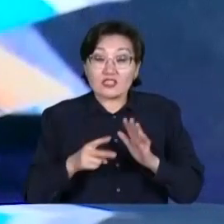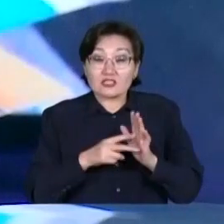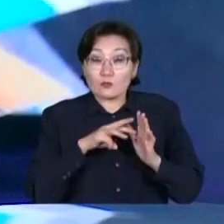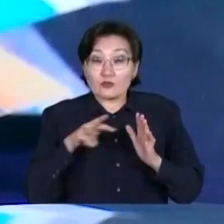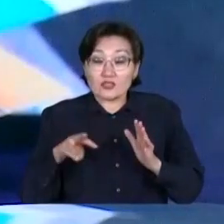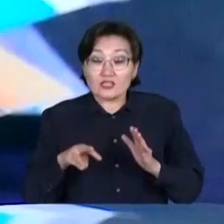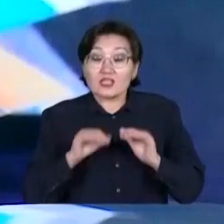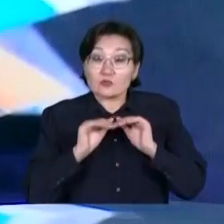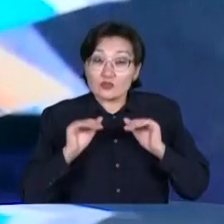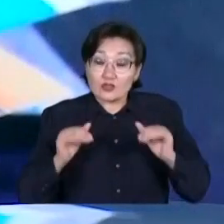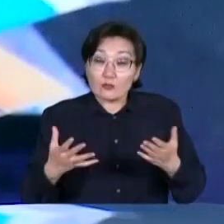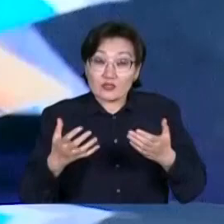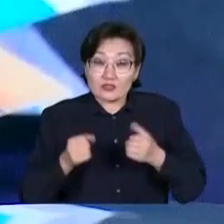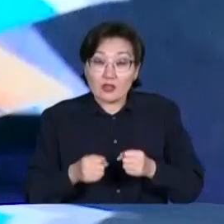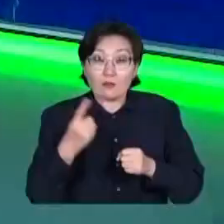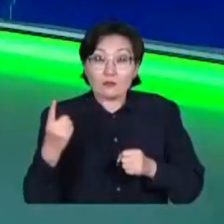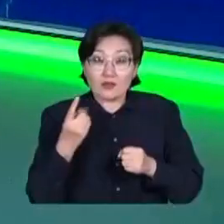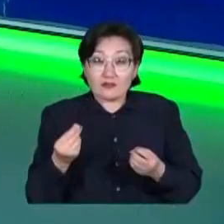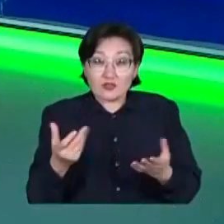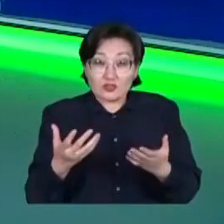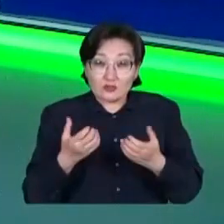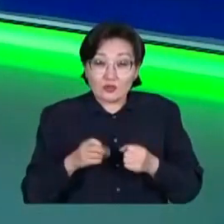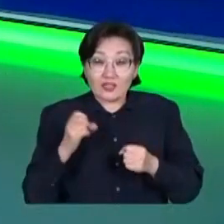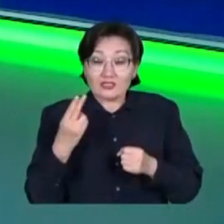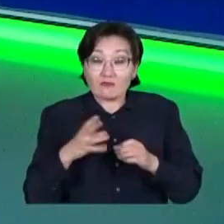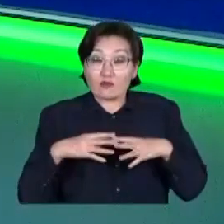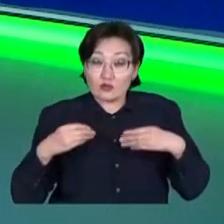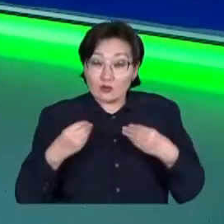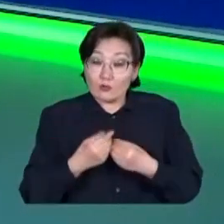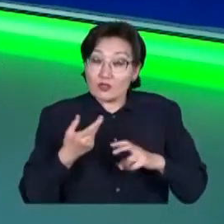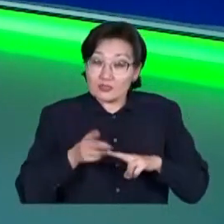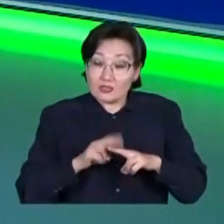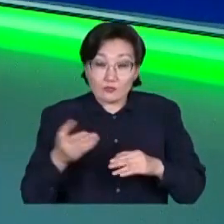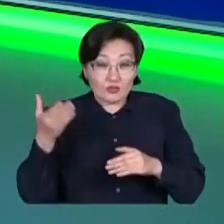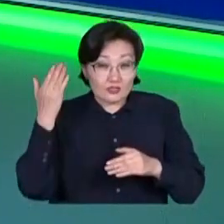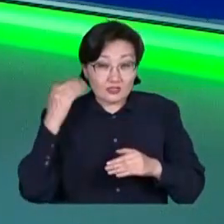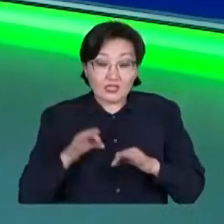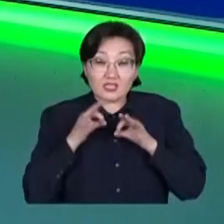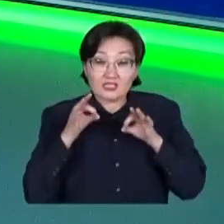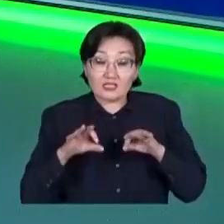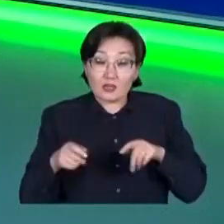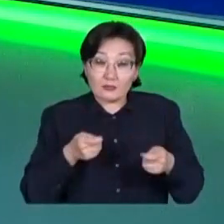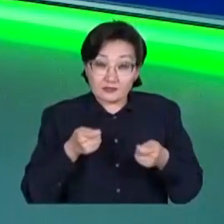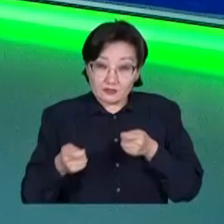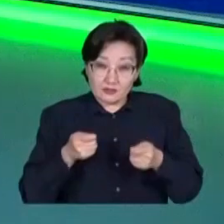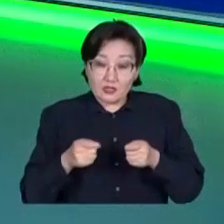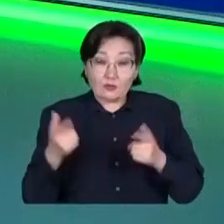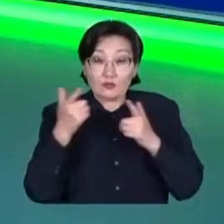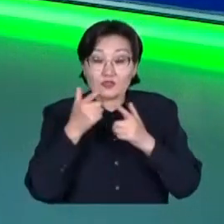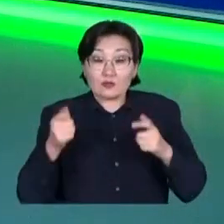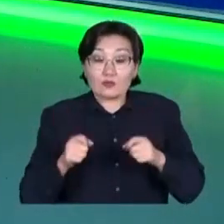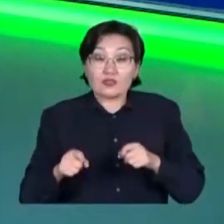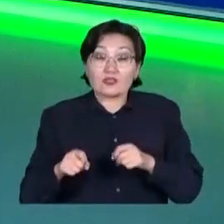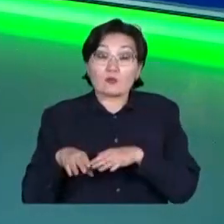миллионов несовершеннолетних получили первые выплаты из нацфонда, о которых ранее заявил президент. Как сообщили в